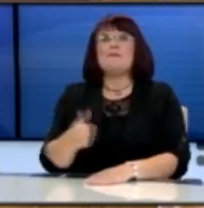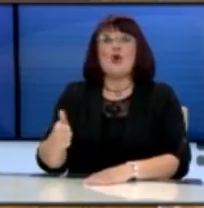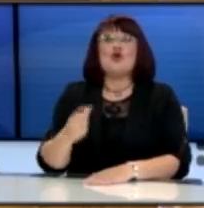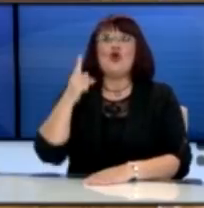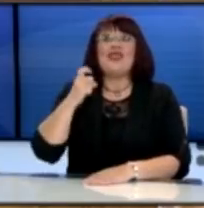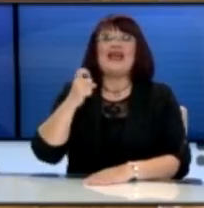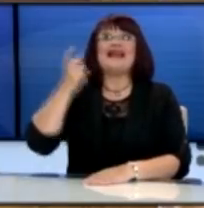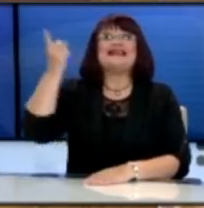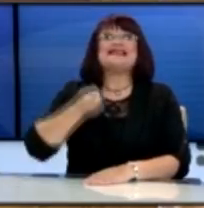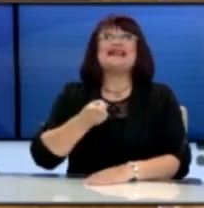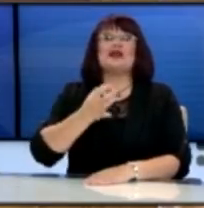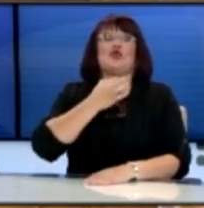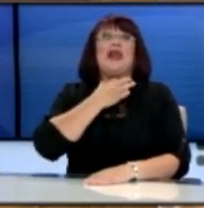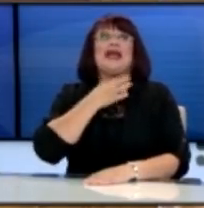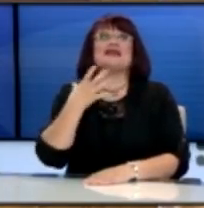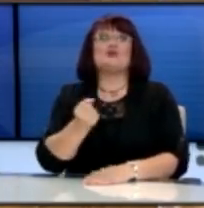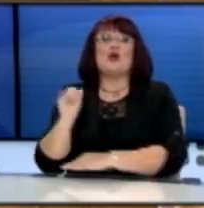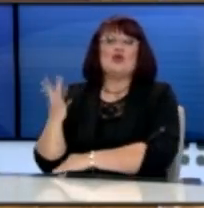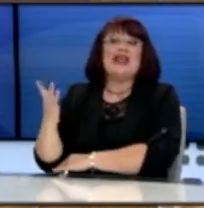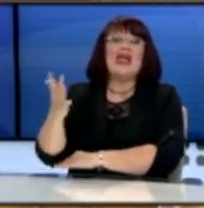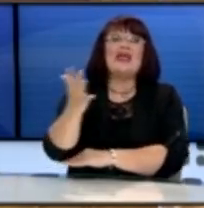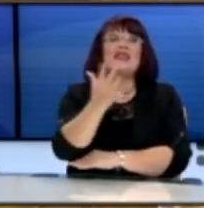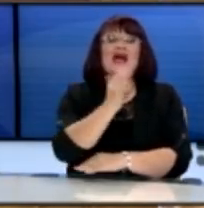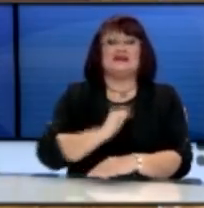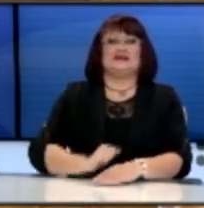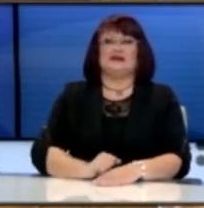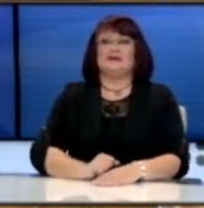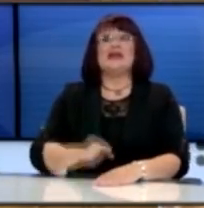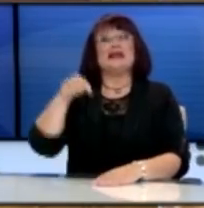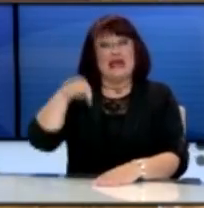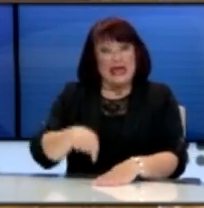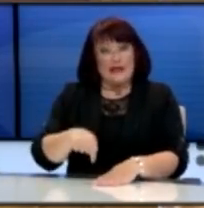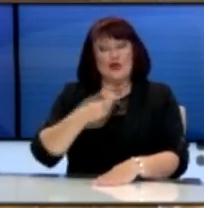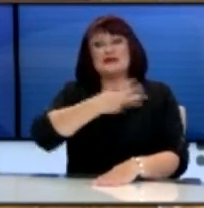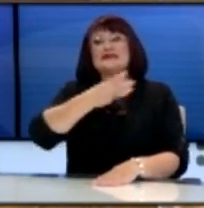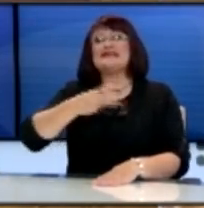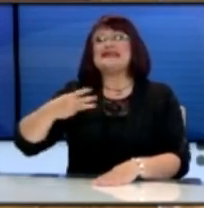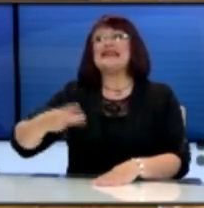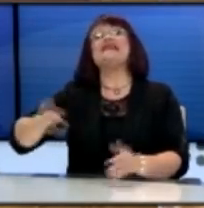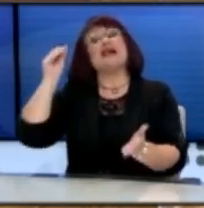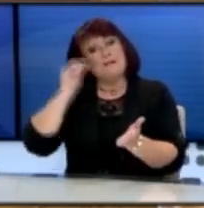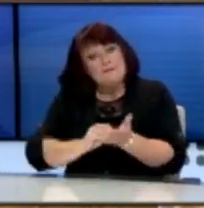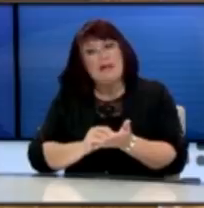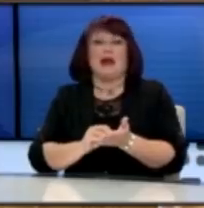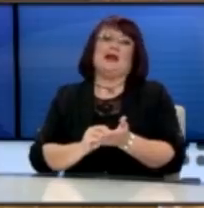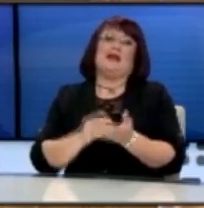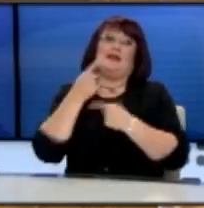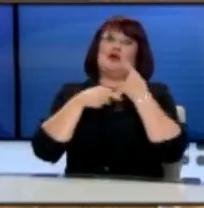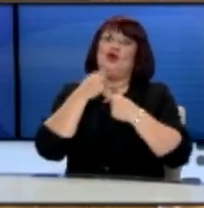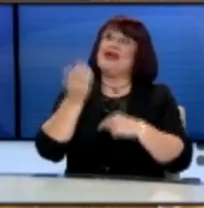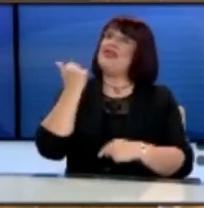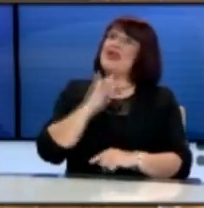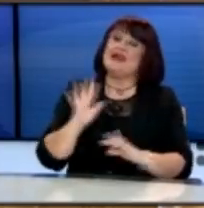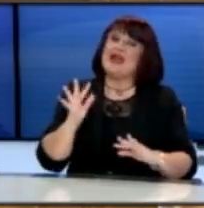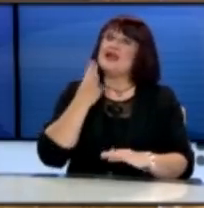μόλις το 10% των αναγκών τους. Και εδώ επίσης ο ΣΥΡΙΖΑ πάλι δεν μπορεί να δικαιολογείται, γιατί